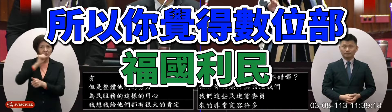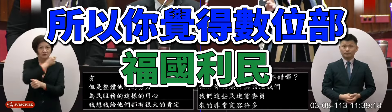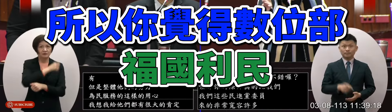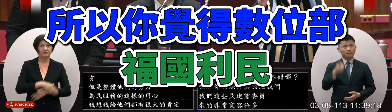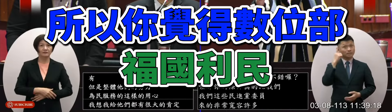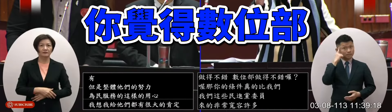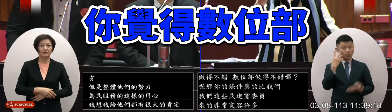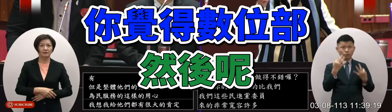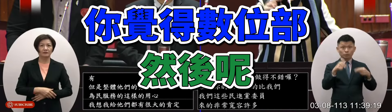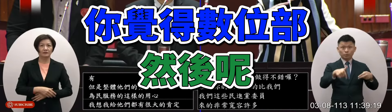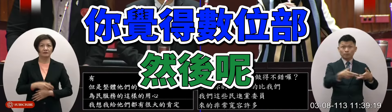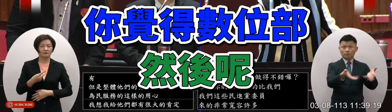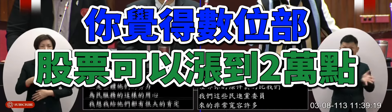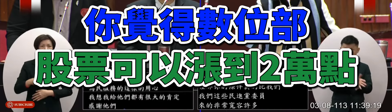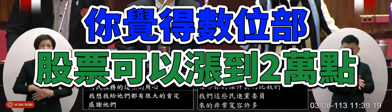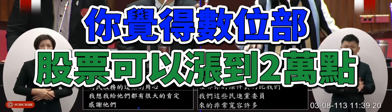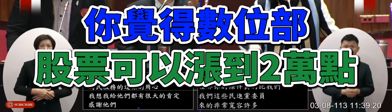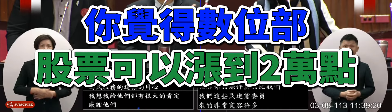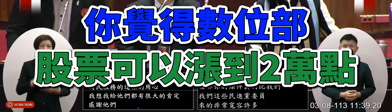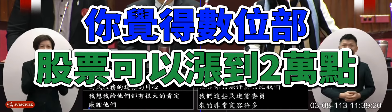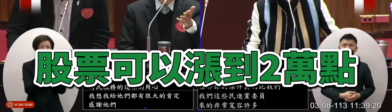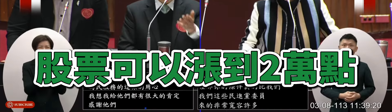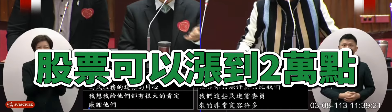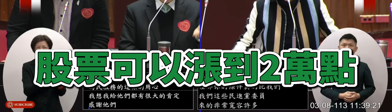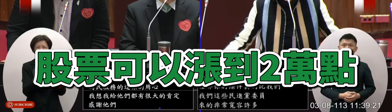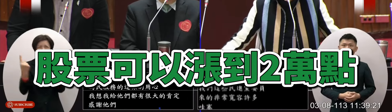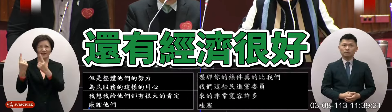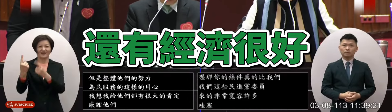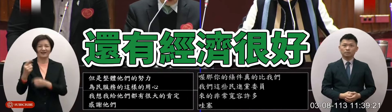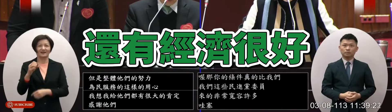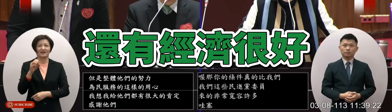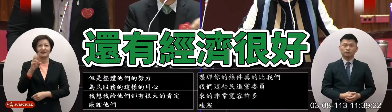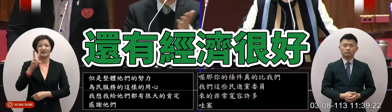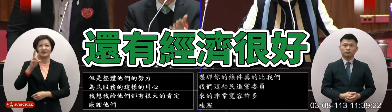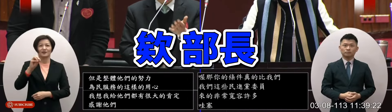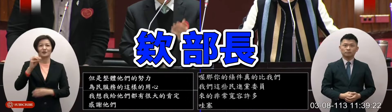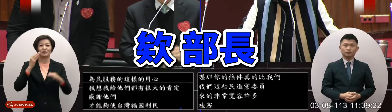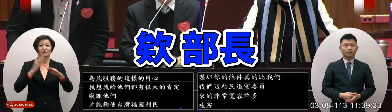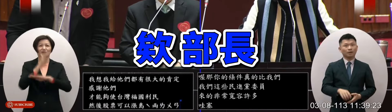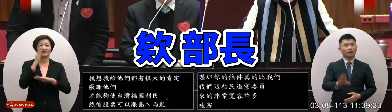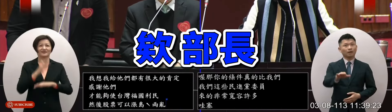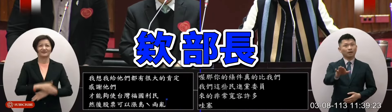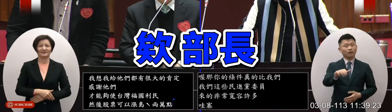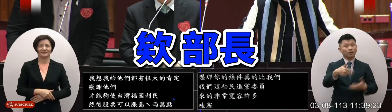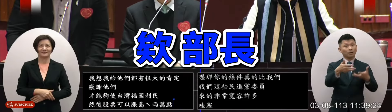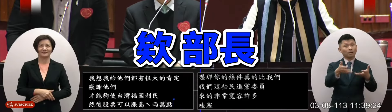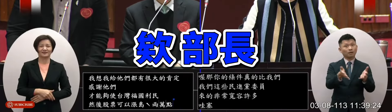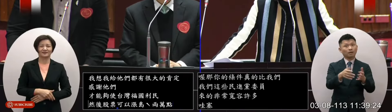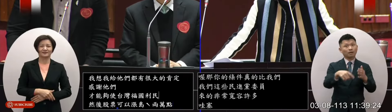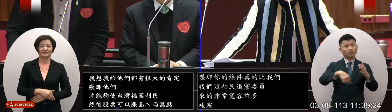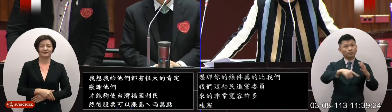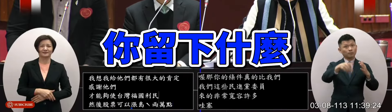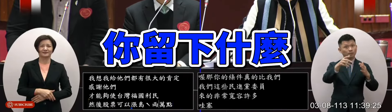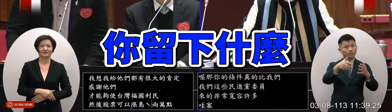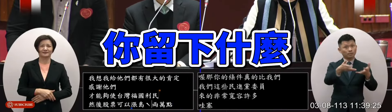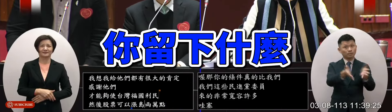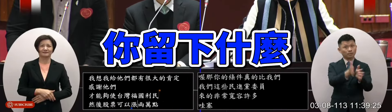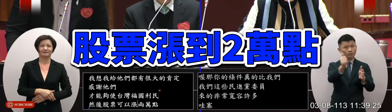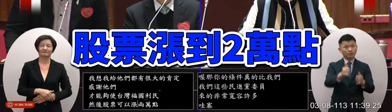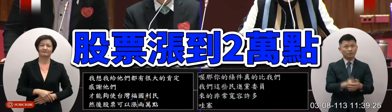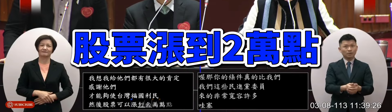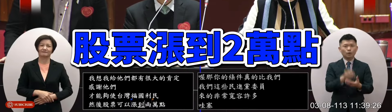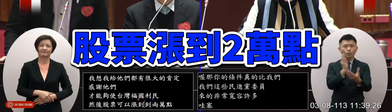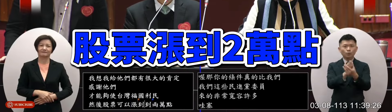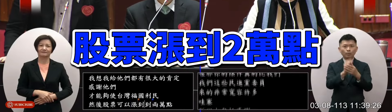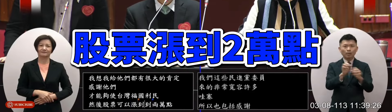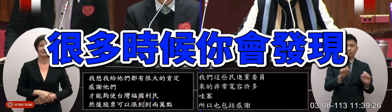数据数位部，你就 然后呢，股票可以涨到20000点哦，还有经济。 哎，部长，你留下什